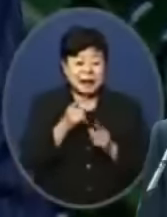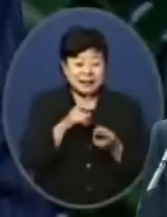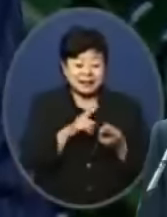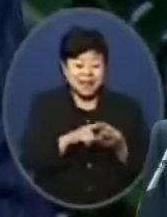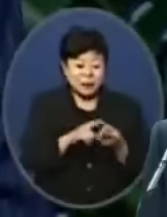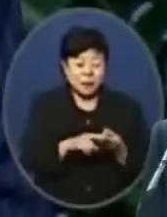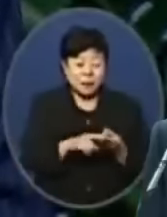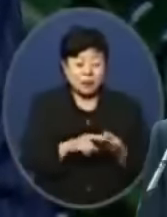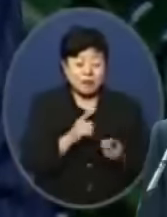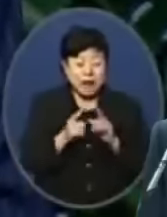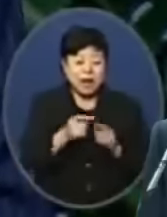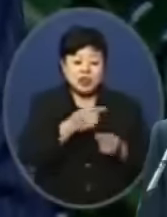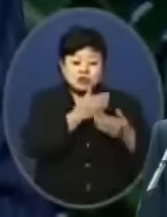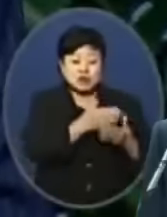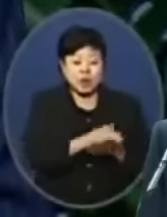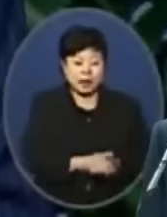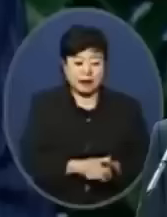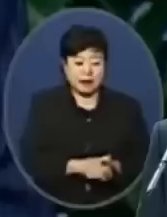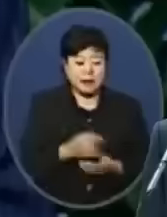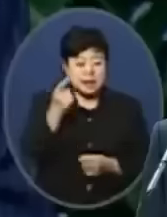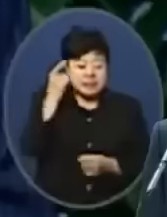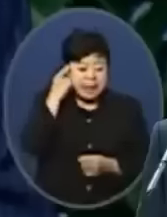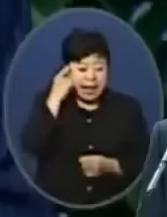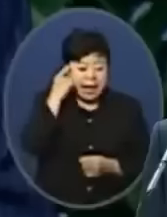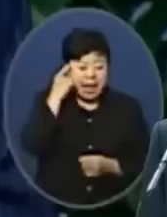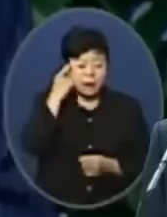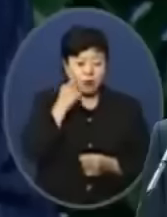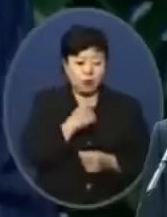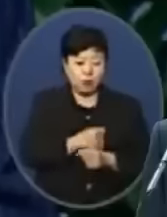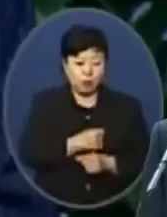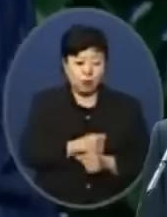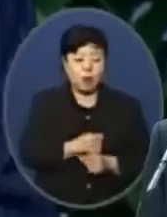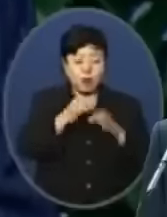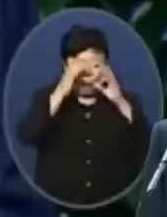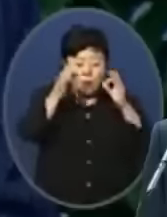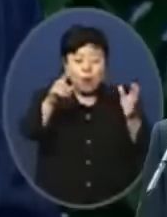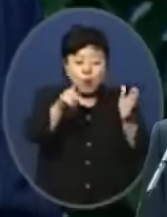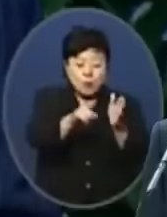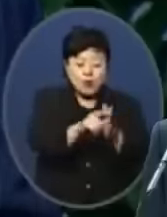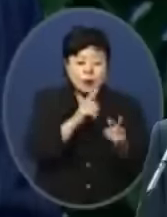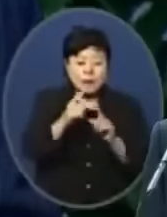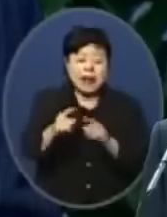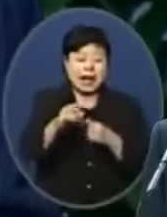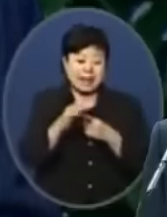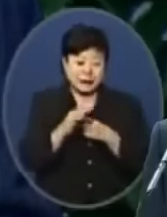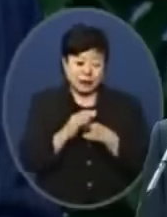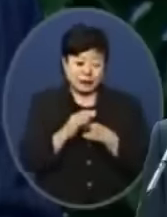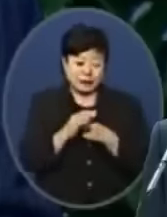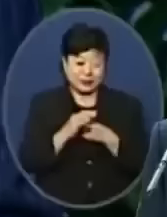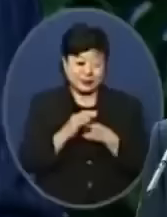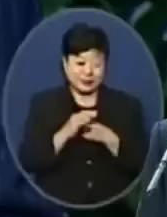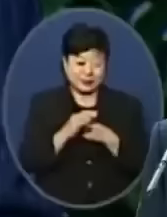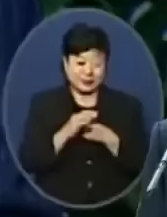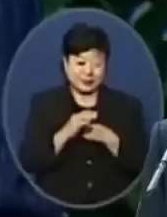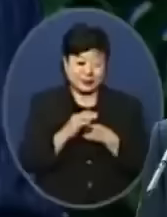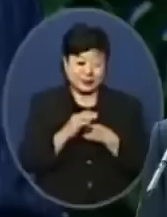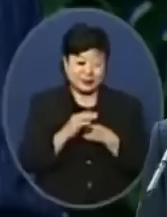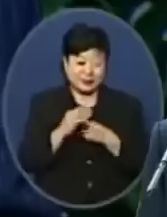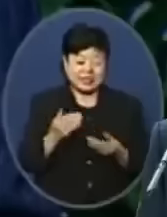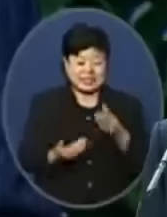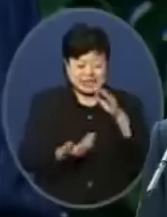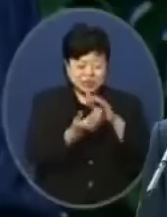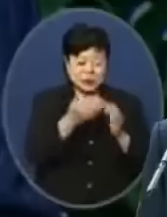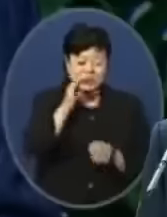말한다는 것은 굉장히 중요하지요. 생각하고 보고 믿고 말하면 일이